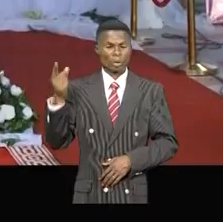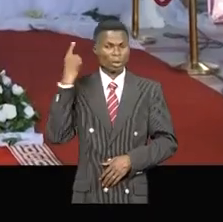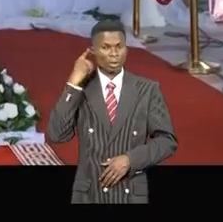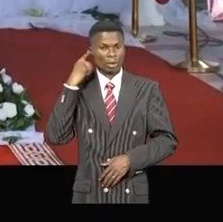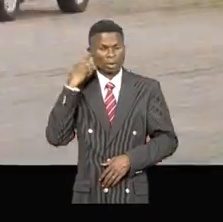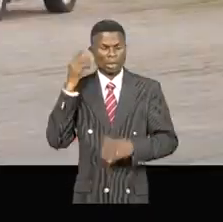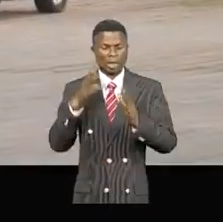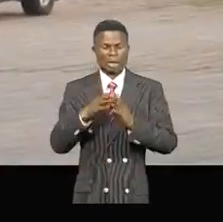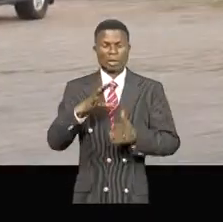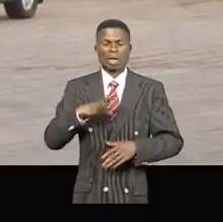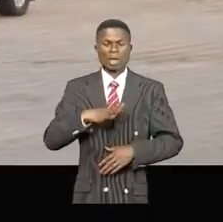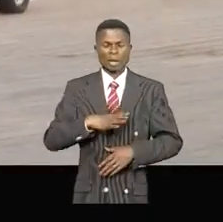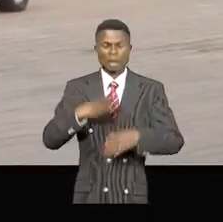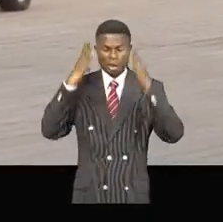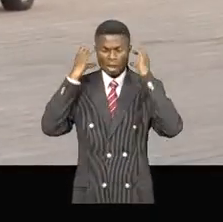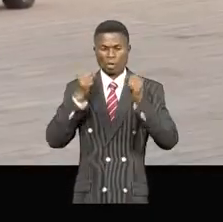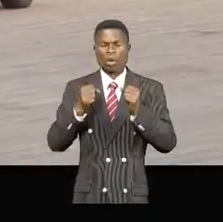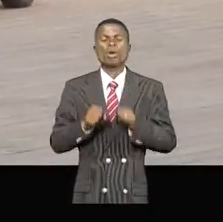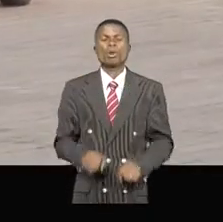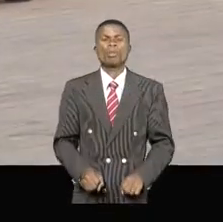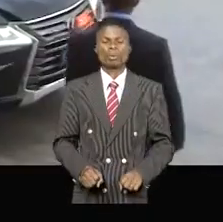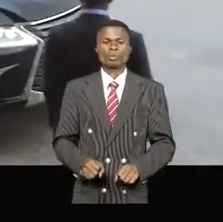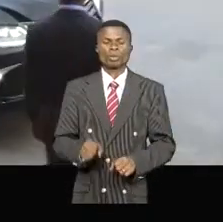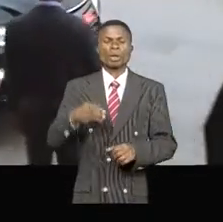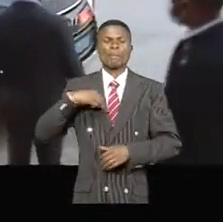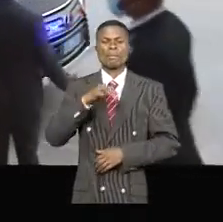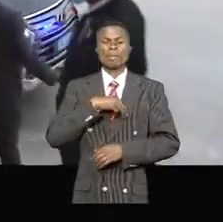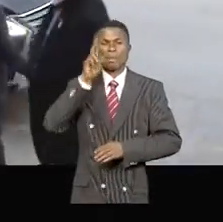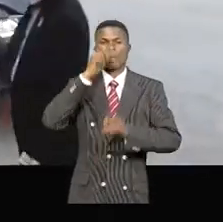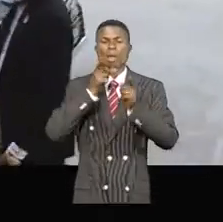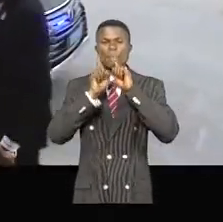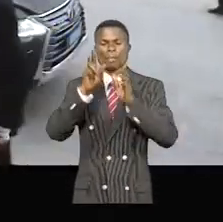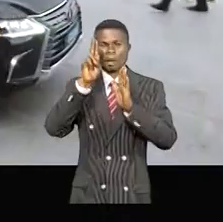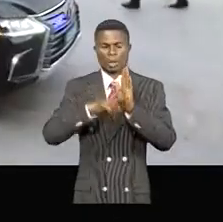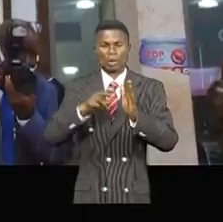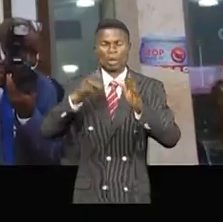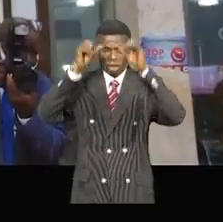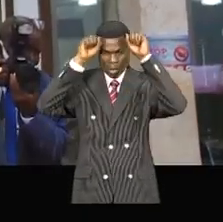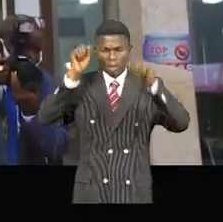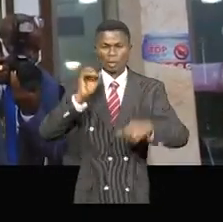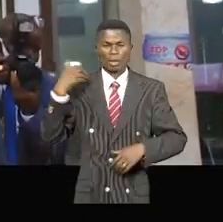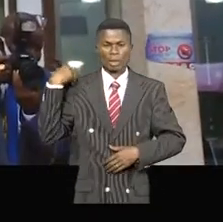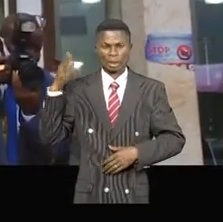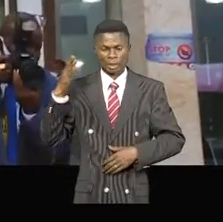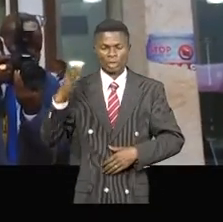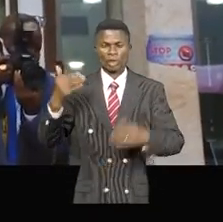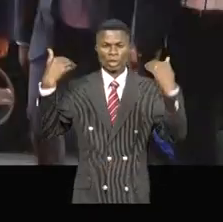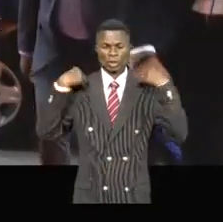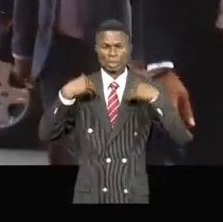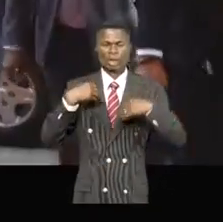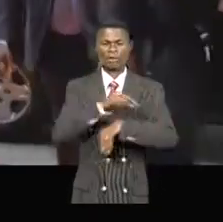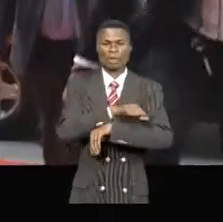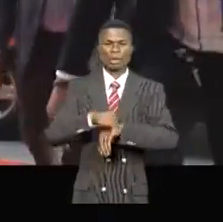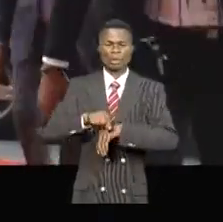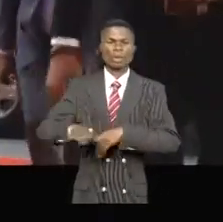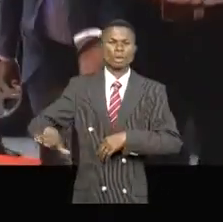avec consternation le décès de ce membre du Parlement, le chef de l'État, garant du bon fonctionnement des institutions de la République,